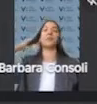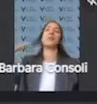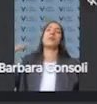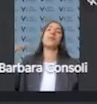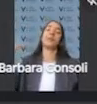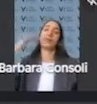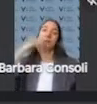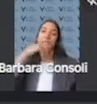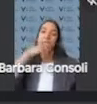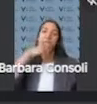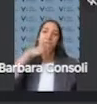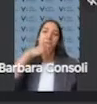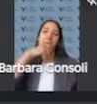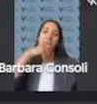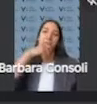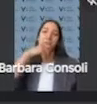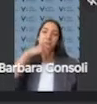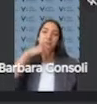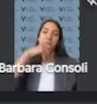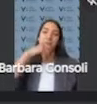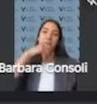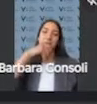Però, diciamo,